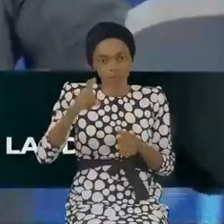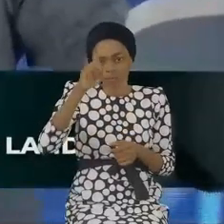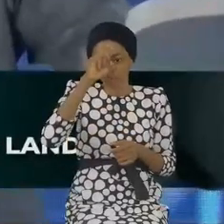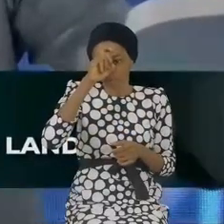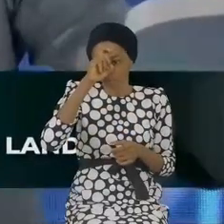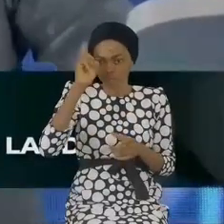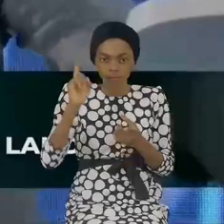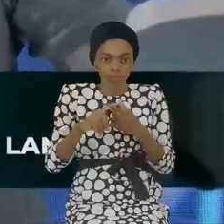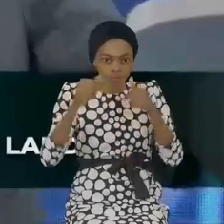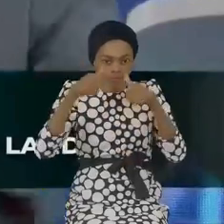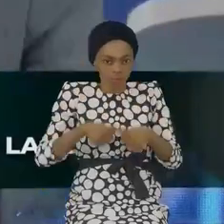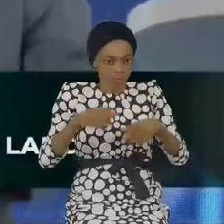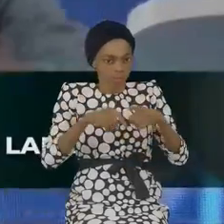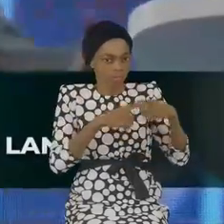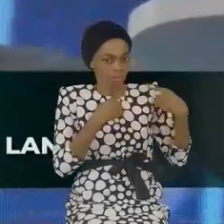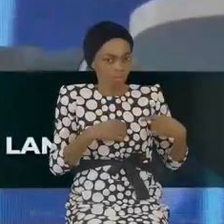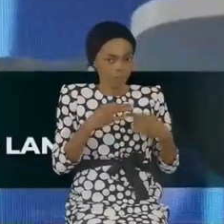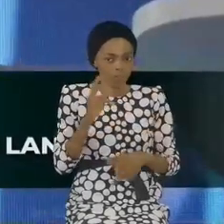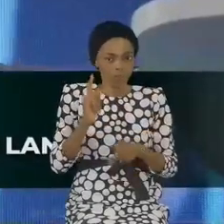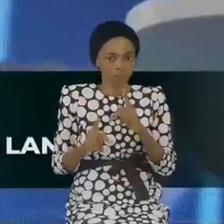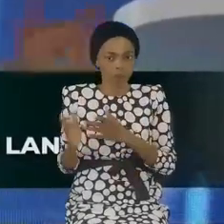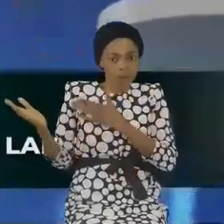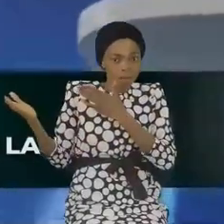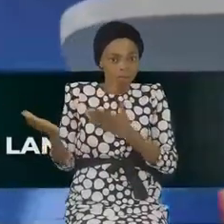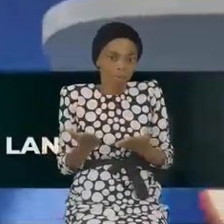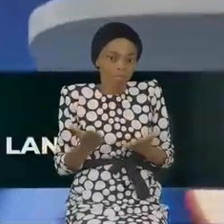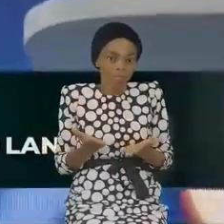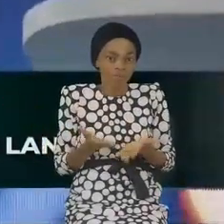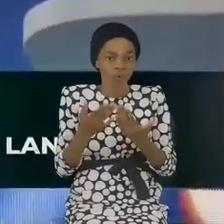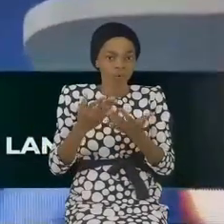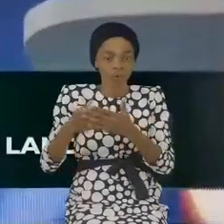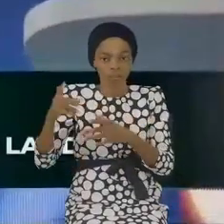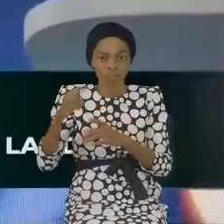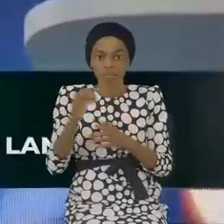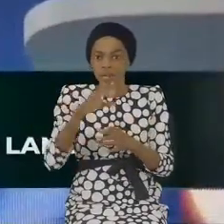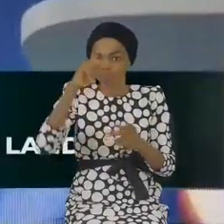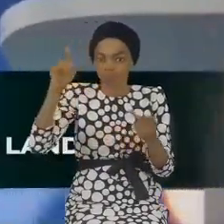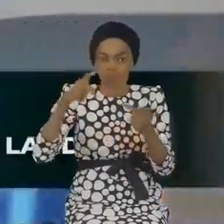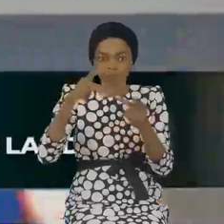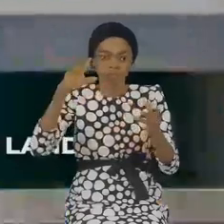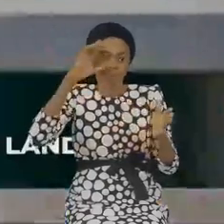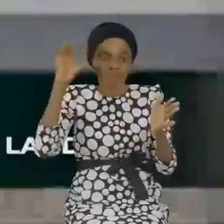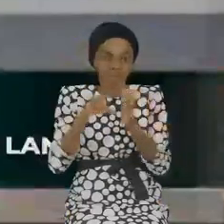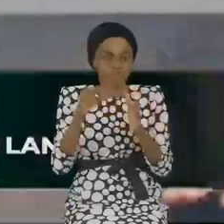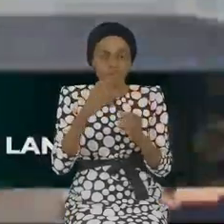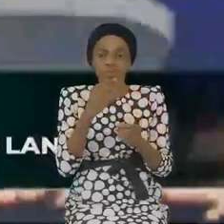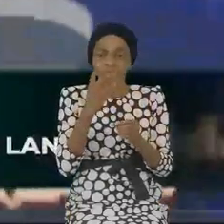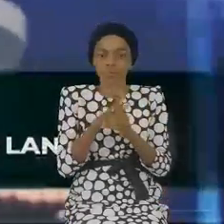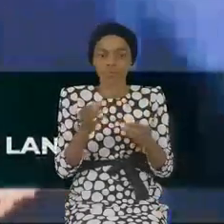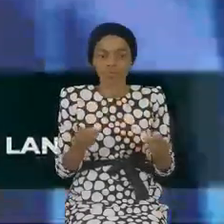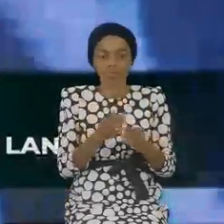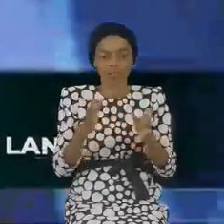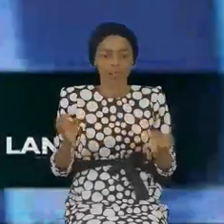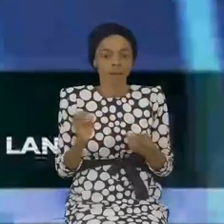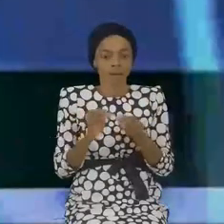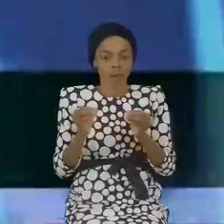rester dans le cœur des membres. Présenter devant eux l'image parfaite de la terre promise. Deuxièmement, préparer le